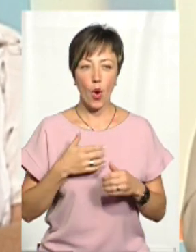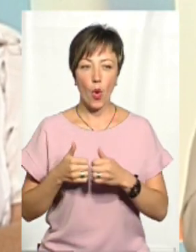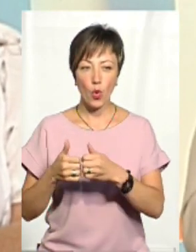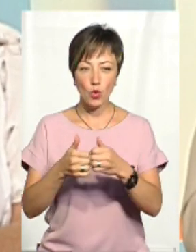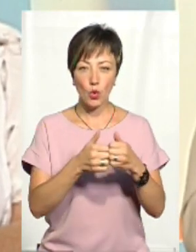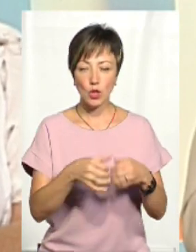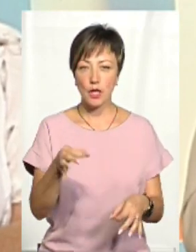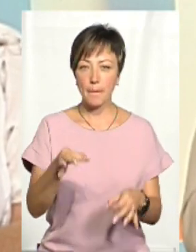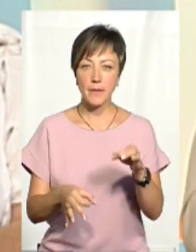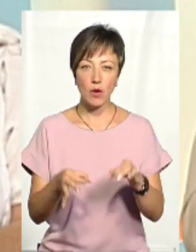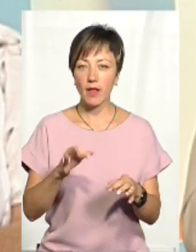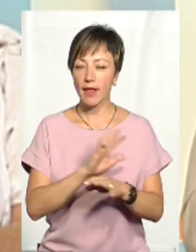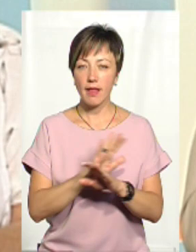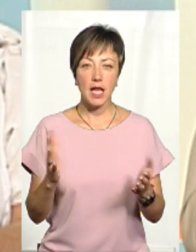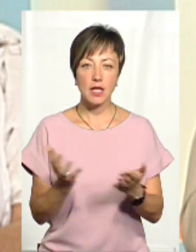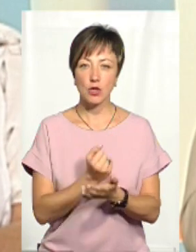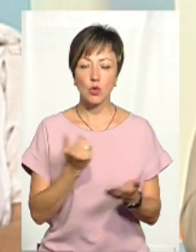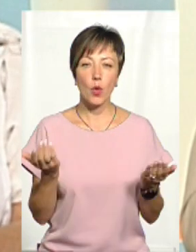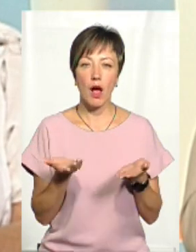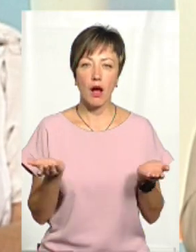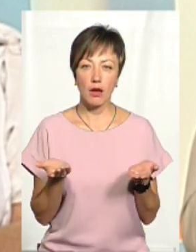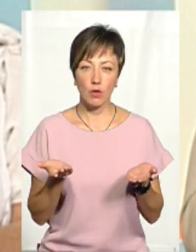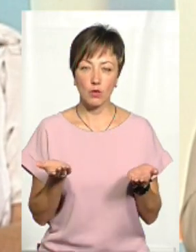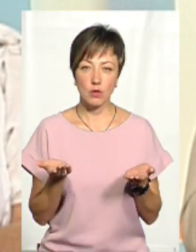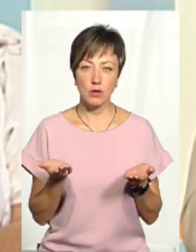оточення природне не знайшло якихось